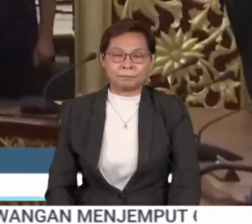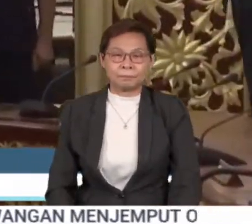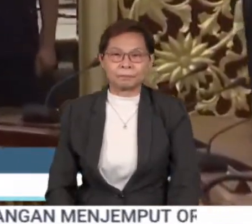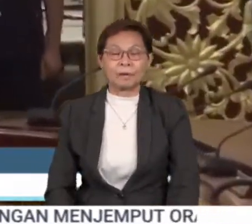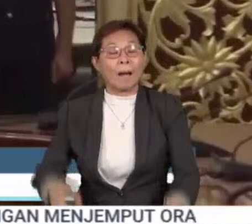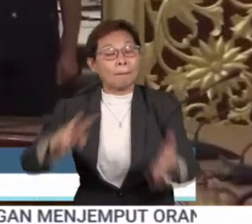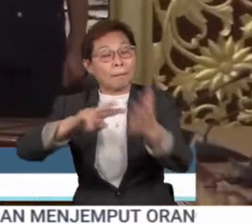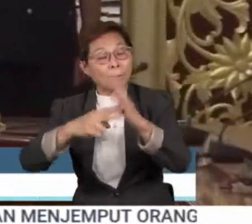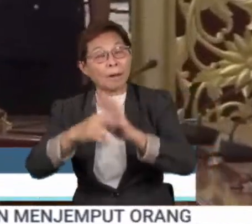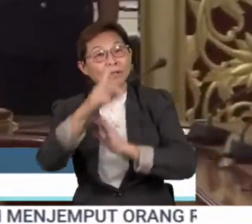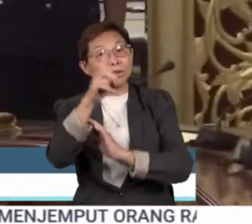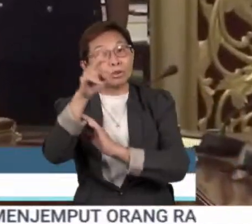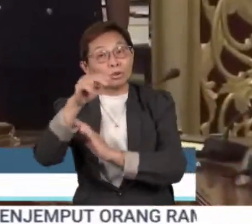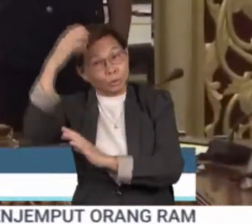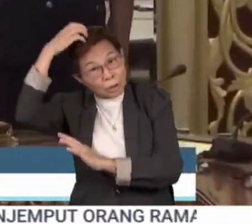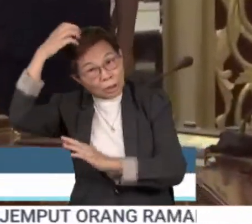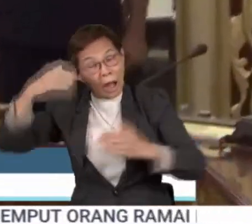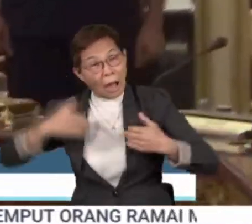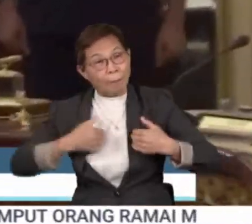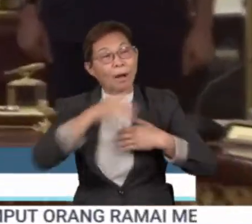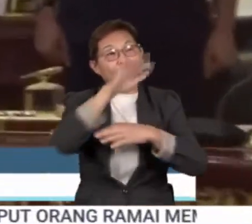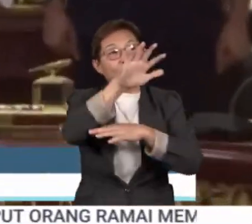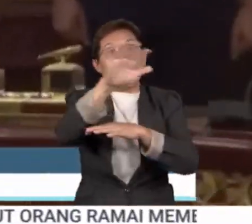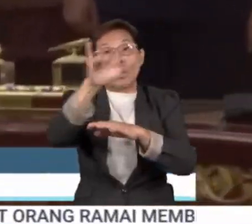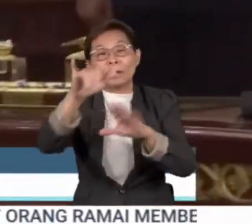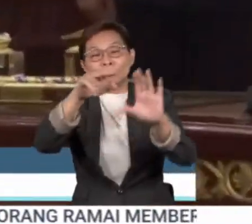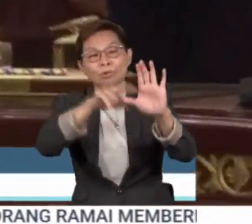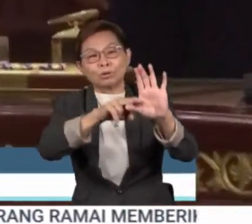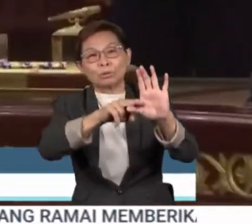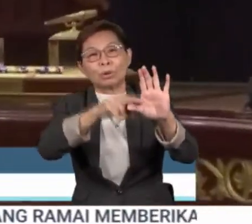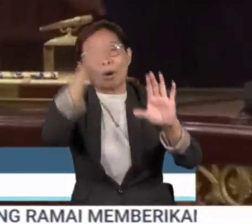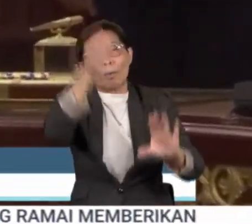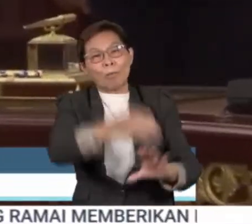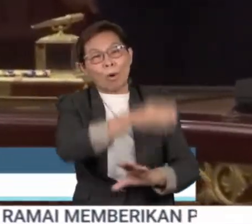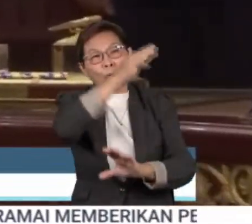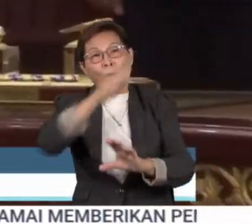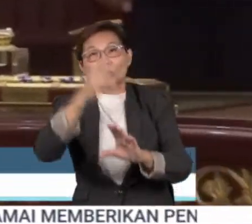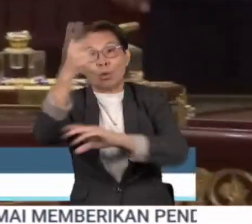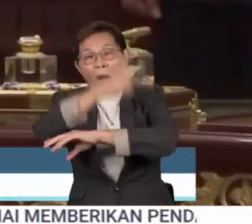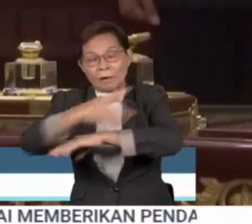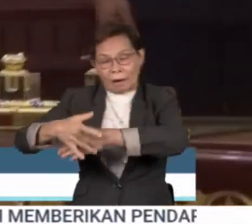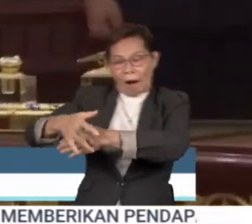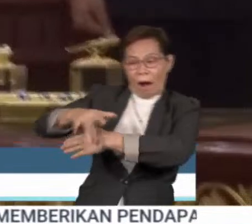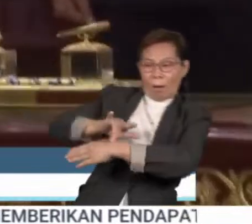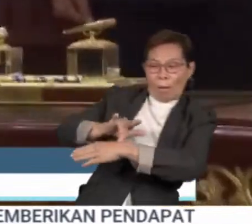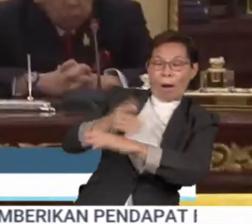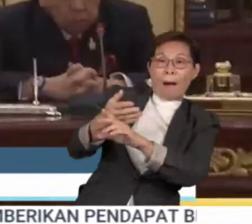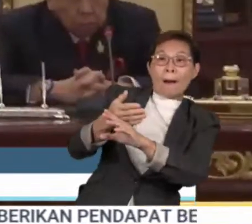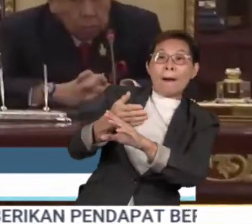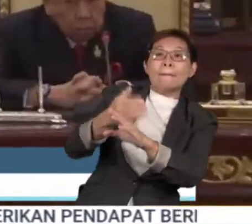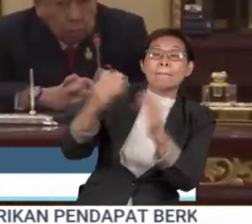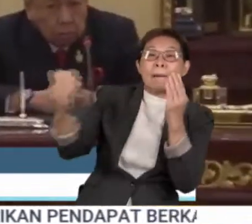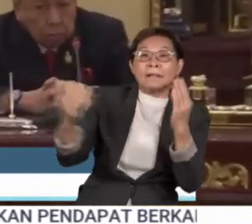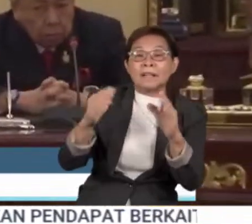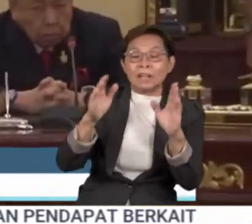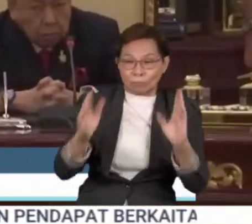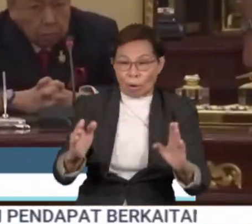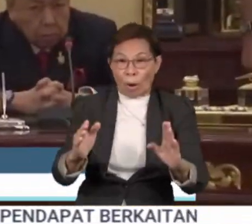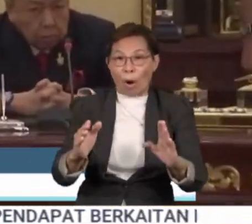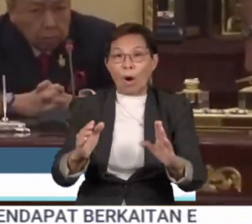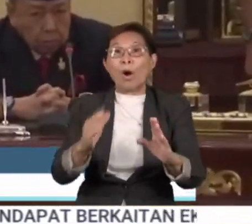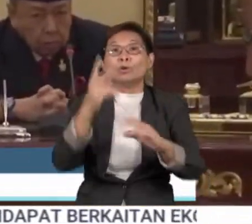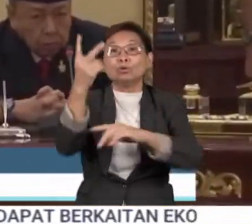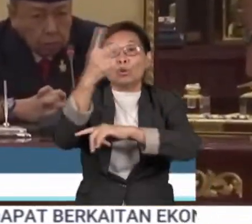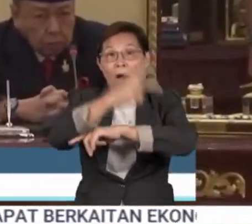Ini bermakna Dun Selangor yang mempunyai 56 kerusi dibubarkan 2 hari lebih awal berbanding tempoh mandat Dun yang bakal berakhir pada